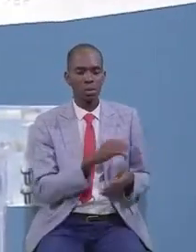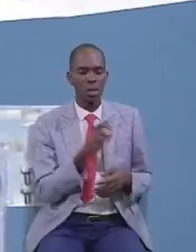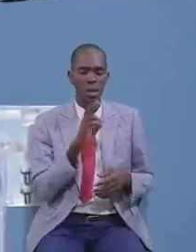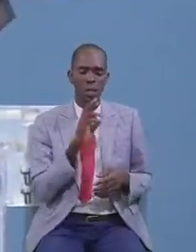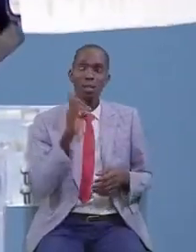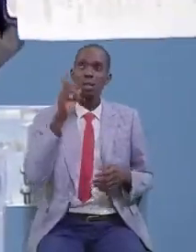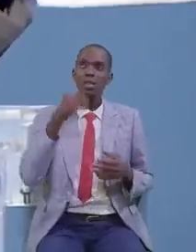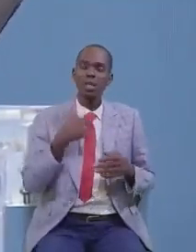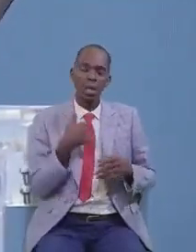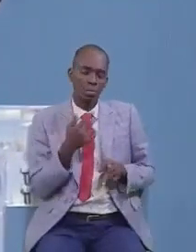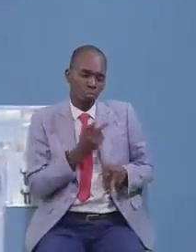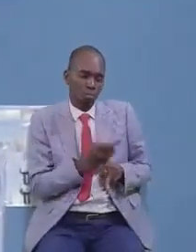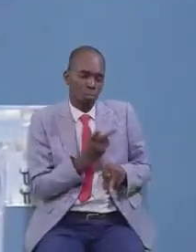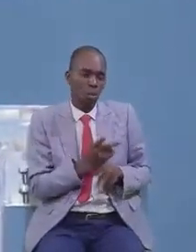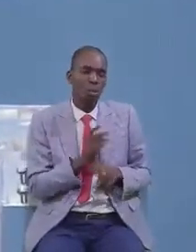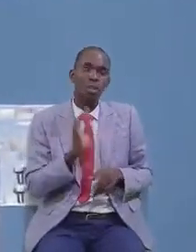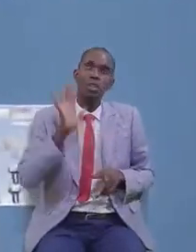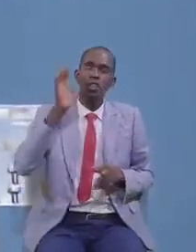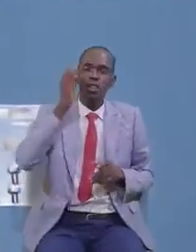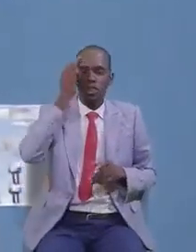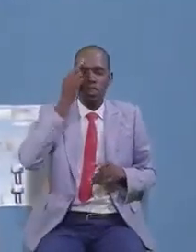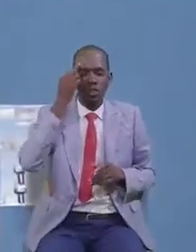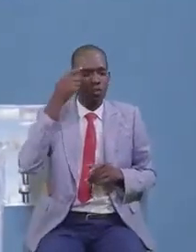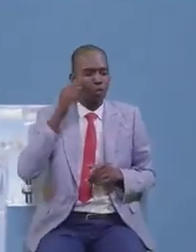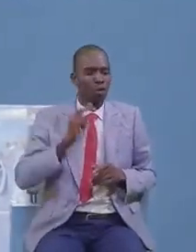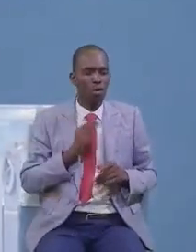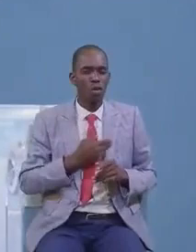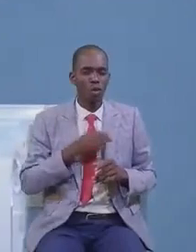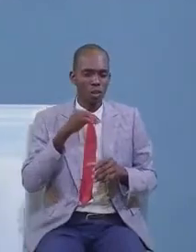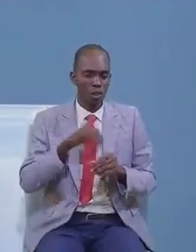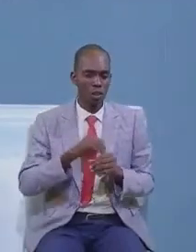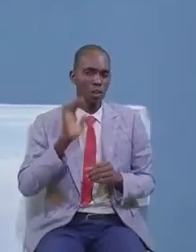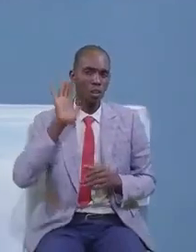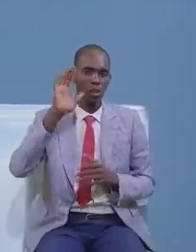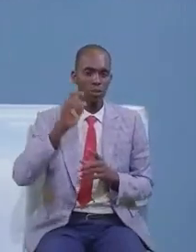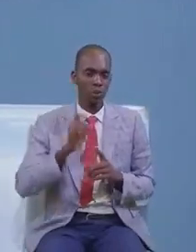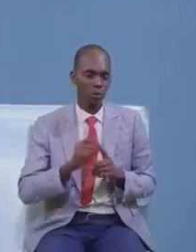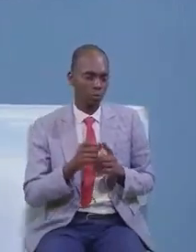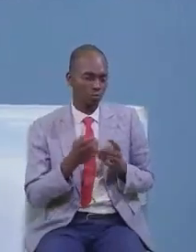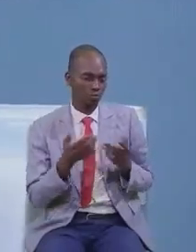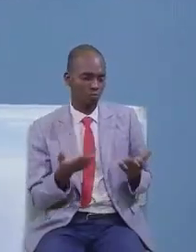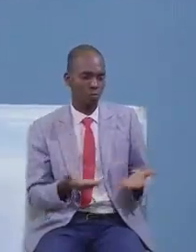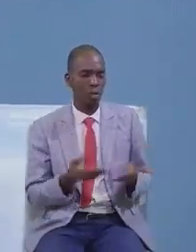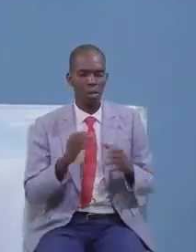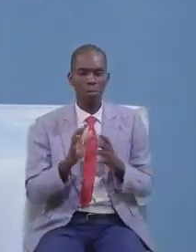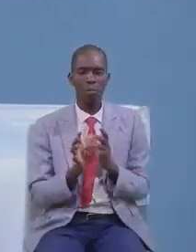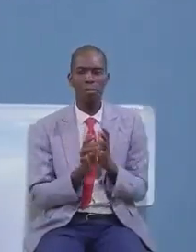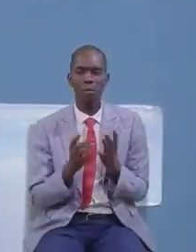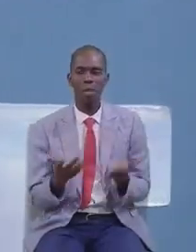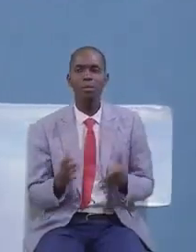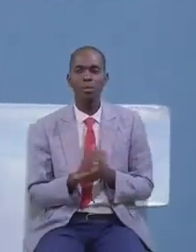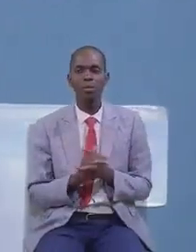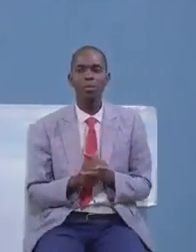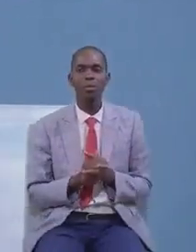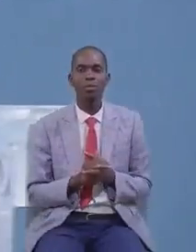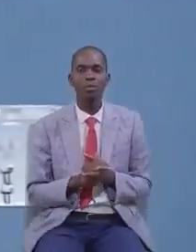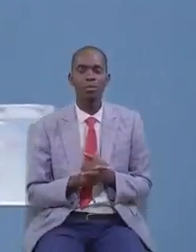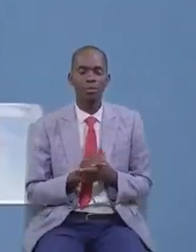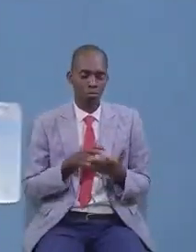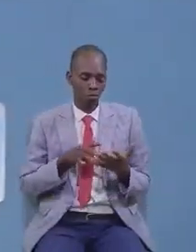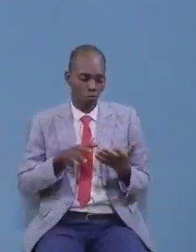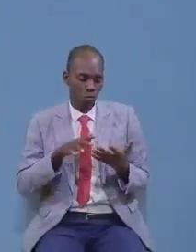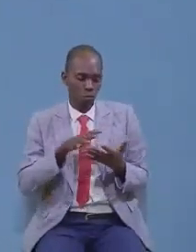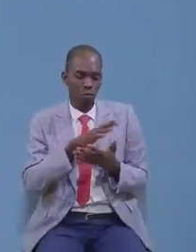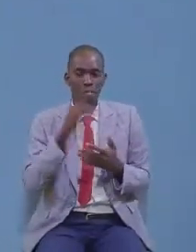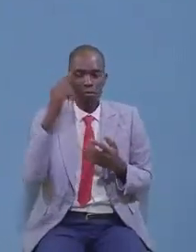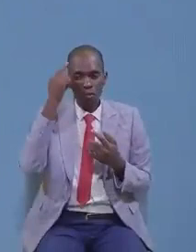those thoughts for us in this world. ఆయన మన కోసం తన ఆలోచనలు ఇక్కడ నిధి వలె దాచి ఉంచాడు. Those thoughts are higher than